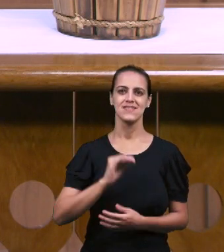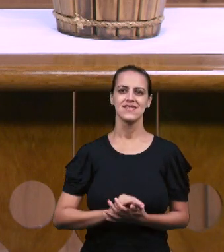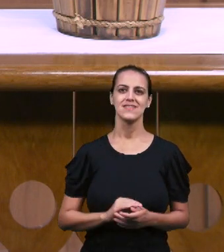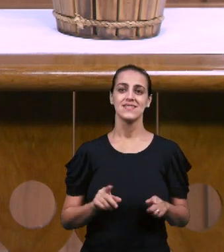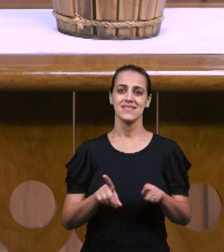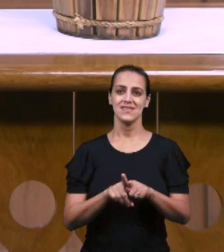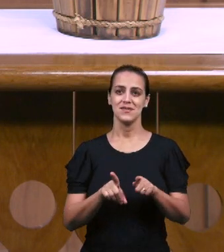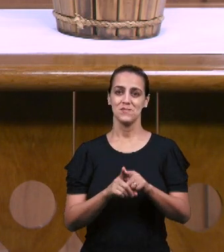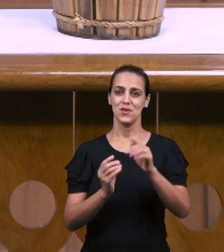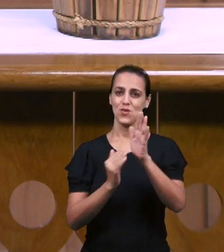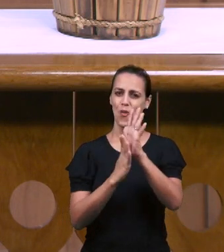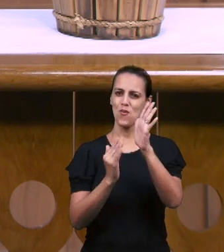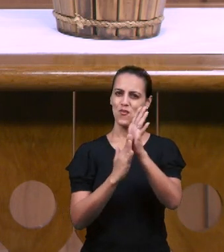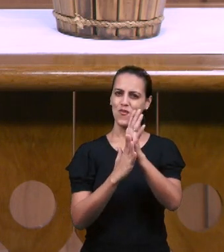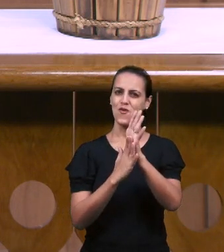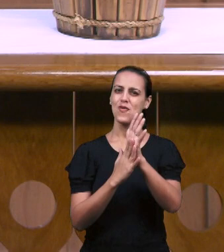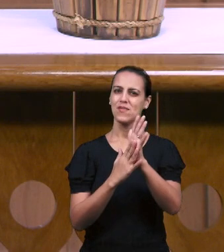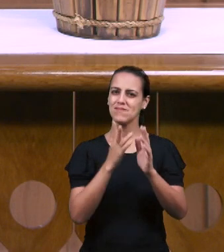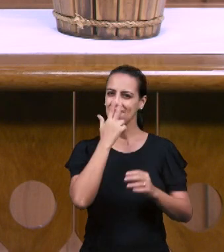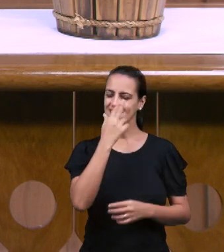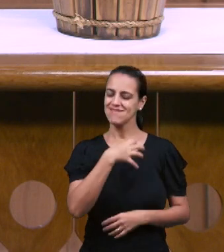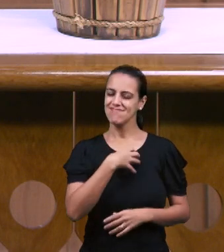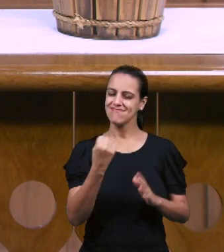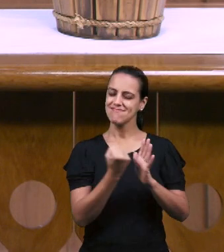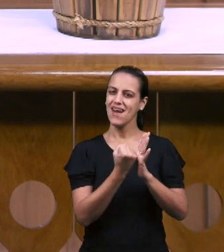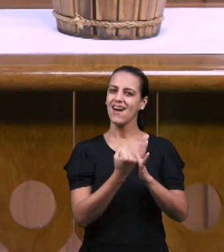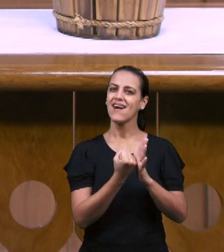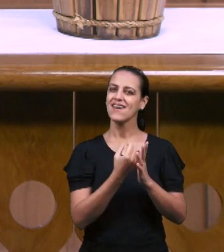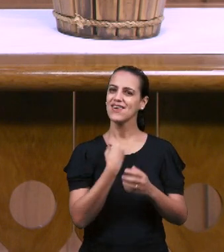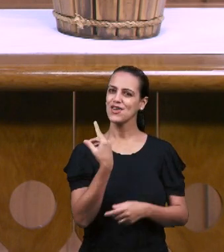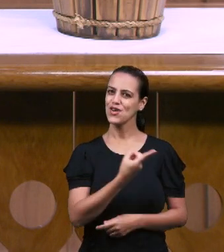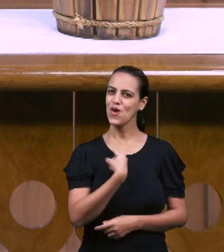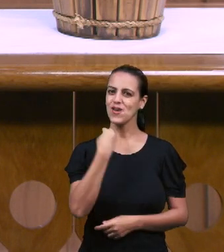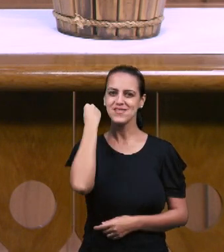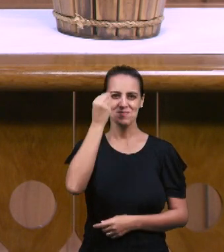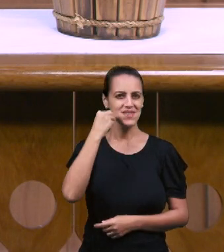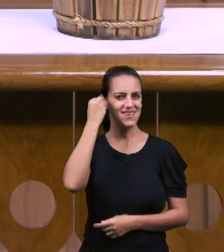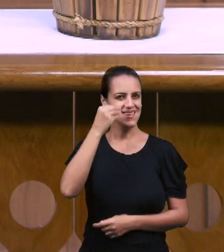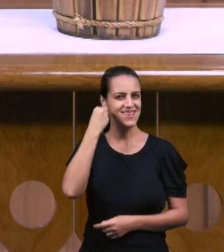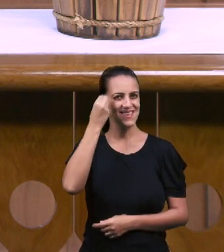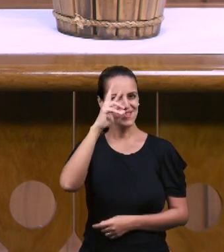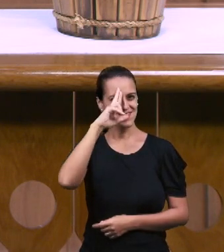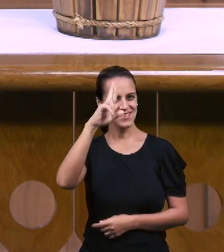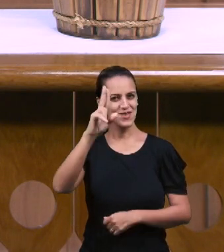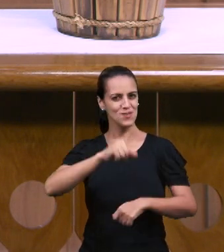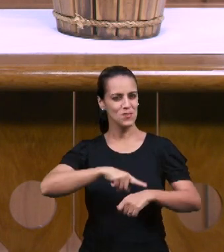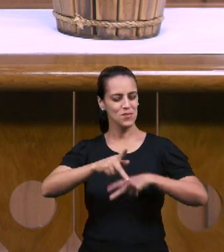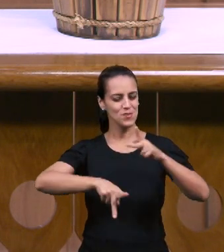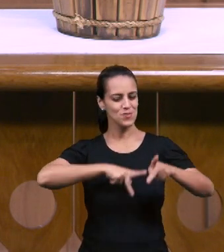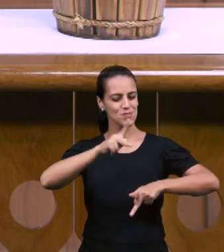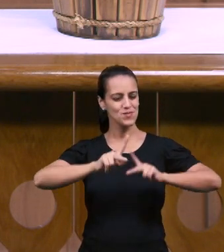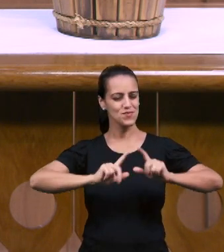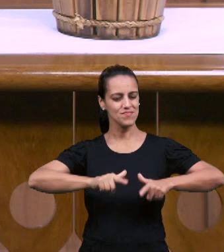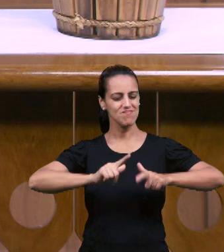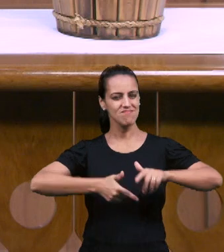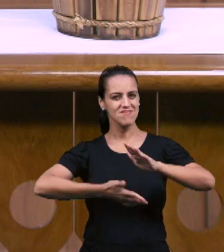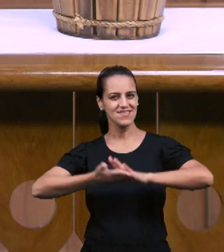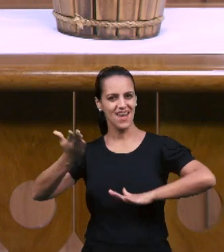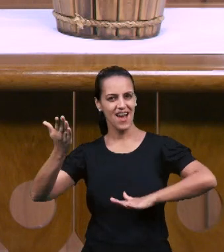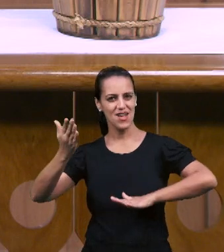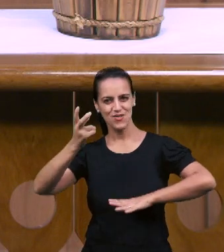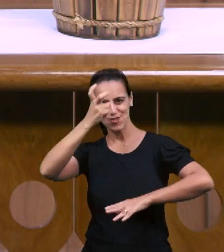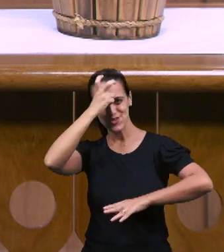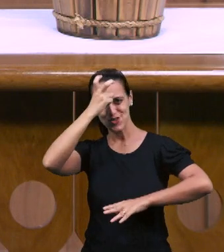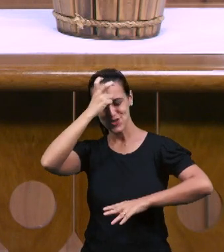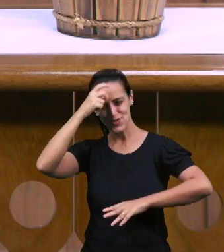louange qui marque beaucoup notre expérience quand Israël a quitté l'Égypte, Israël a chanté Le